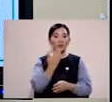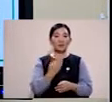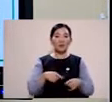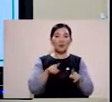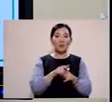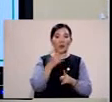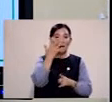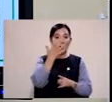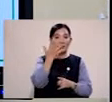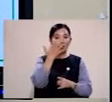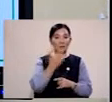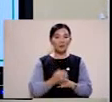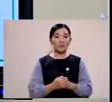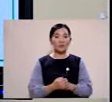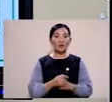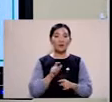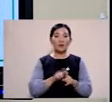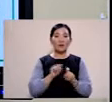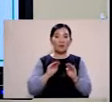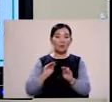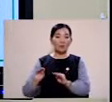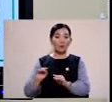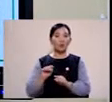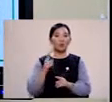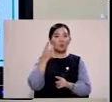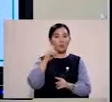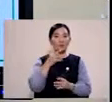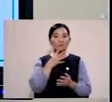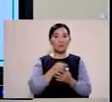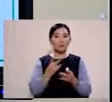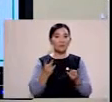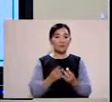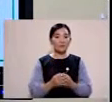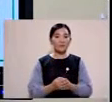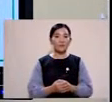ham mana shu rasmlarga gaplar tuzishga harakat qiling.